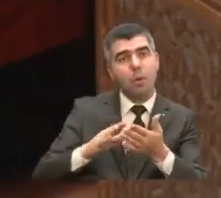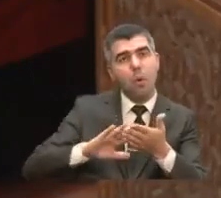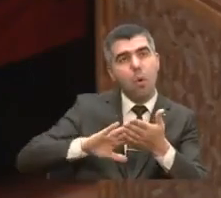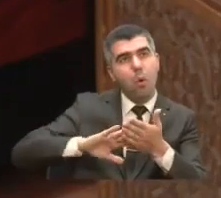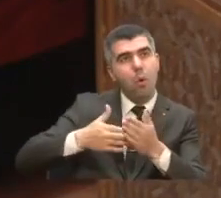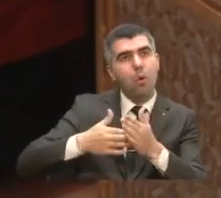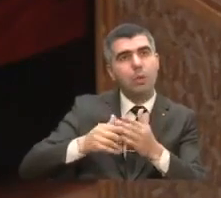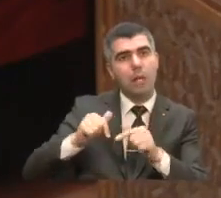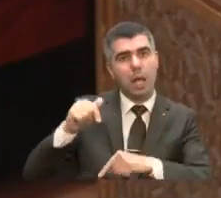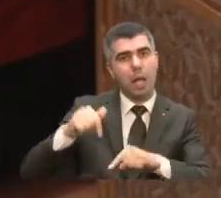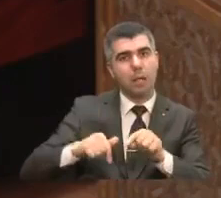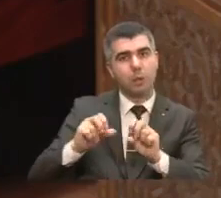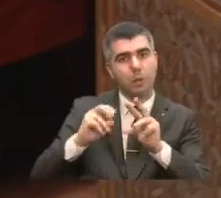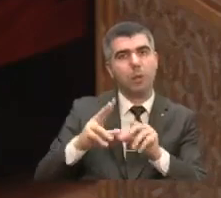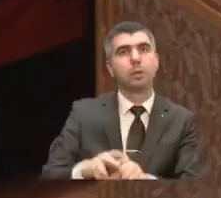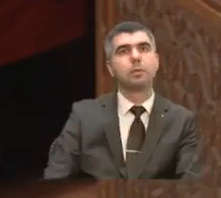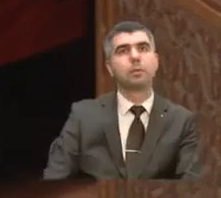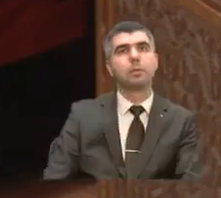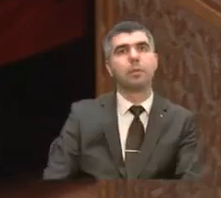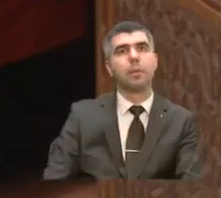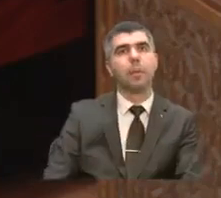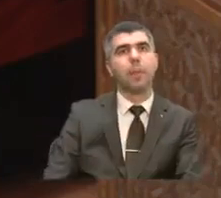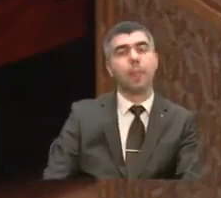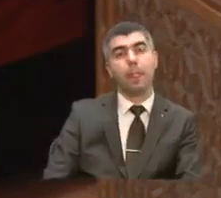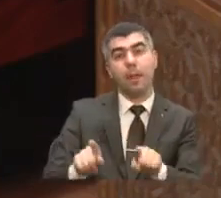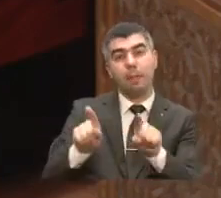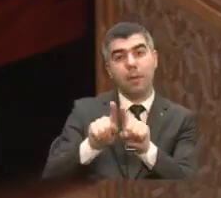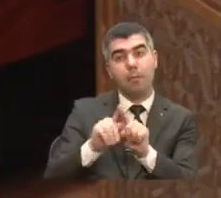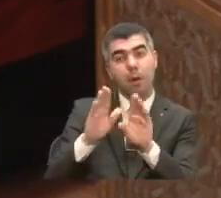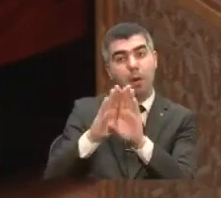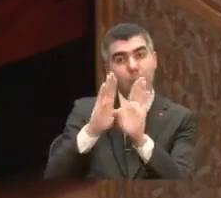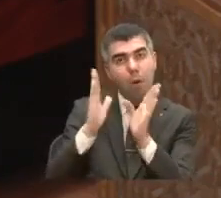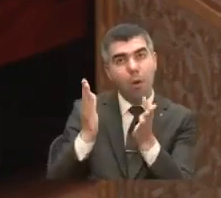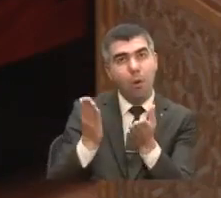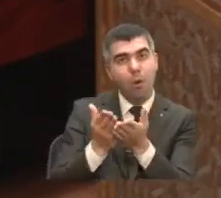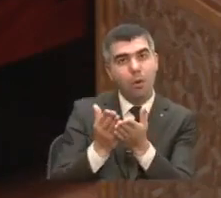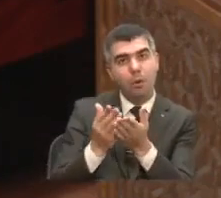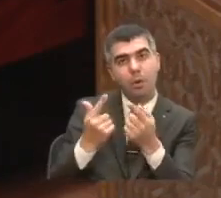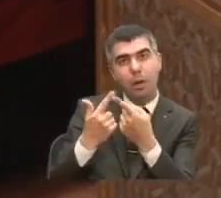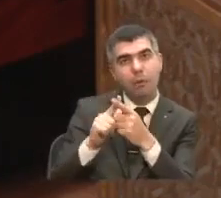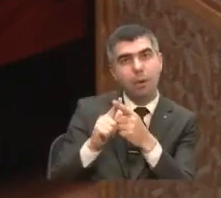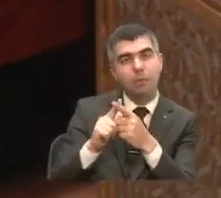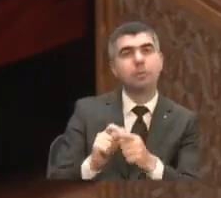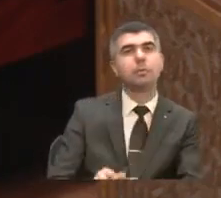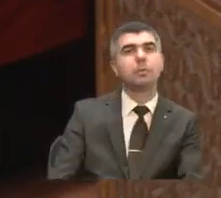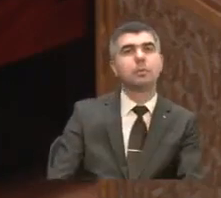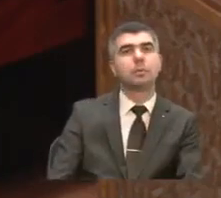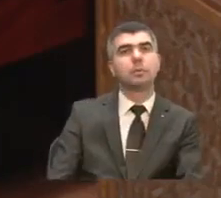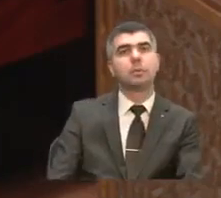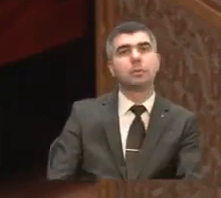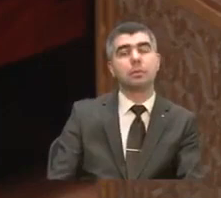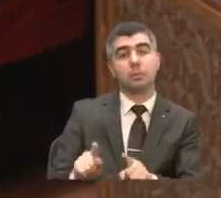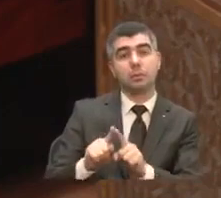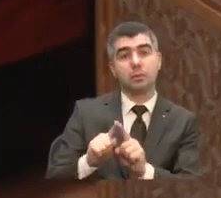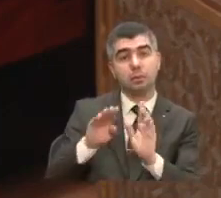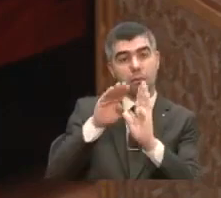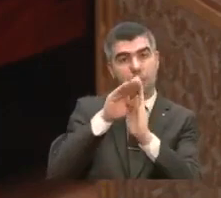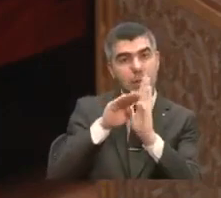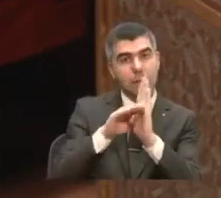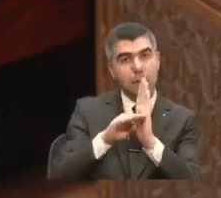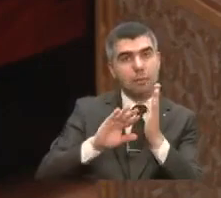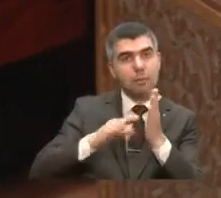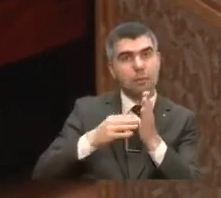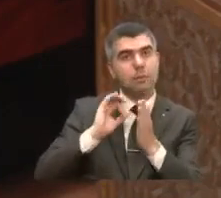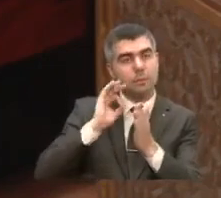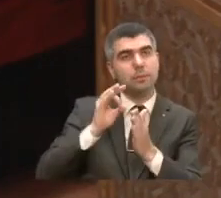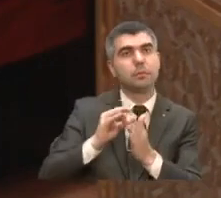شامل، بمعنى أن المعايير هو جميع المراكز، إلا وهذا درنا من خلال واحد المكتب اللي هو تعهدنا خارجيا،